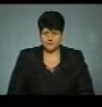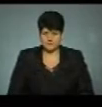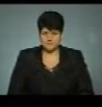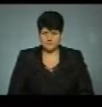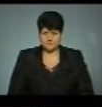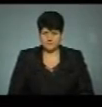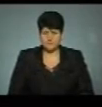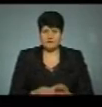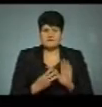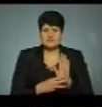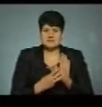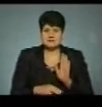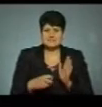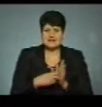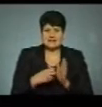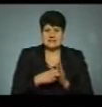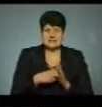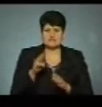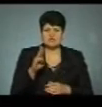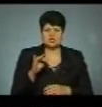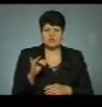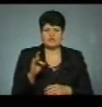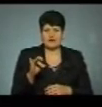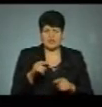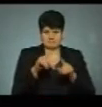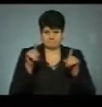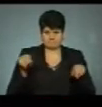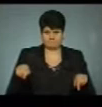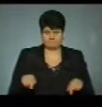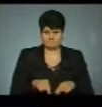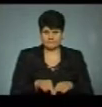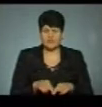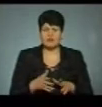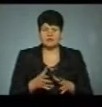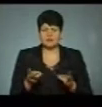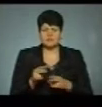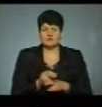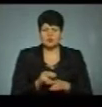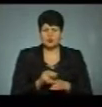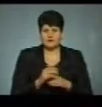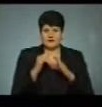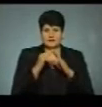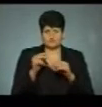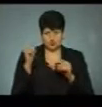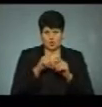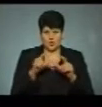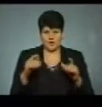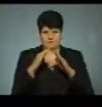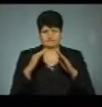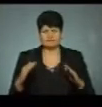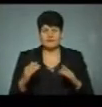80 листів шиферу та куб дерева потрібно, щоб відремонтувати дах у Литвинівській школі Підгаєцького району після негоди. Це